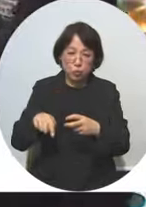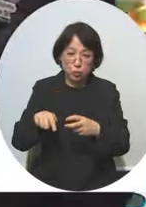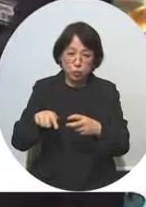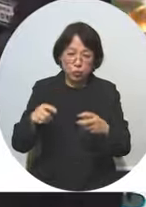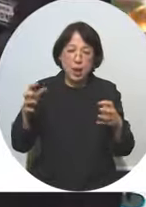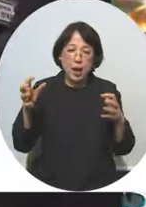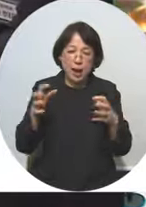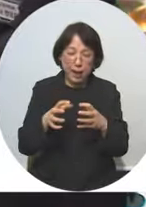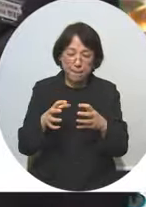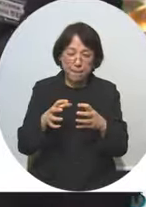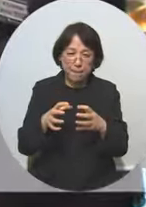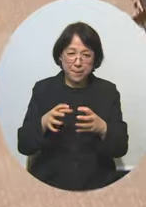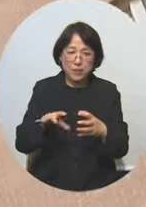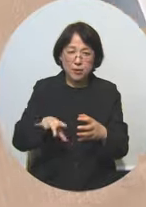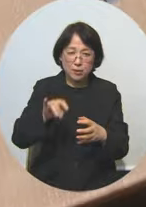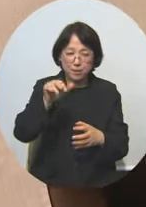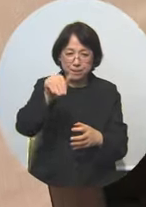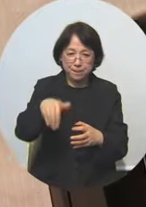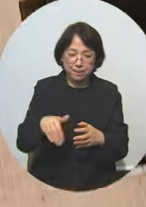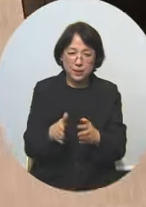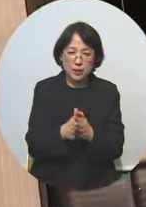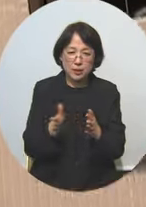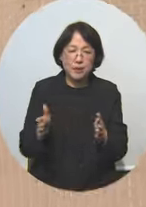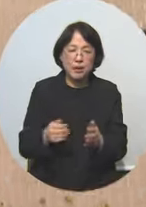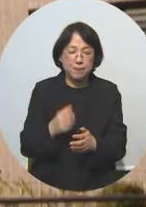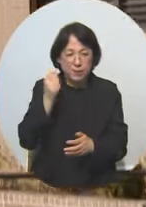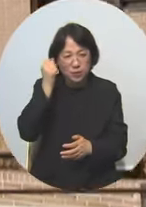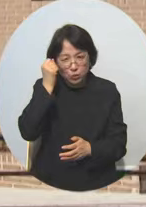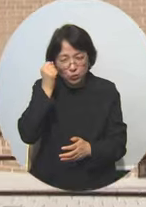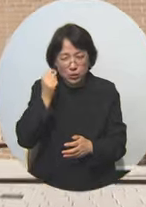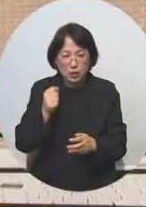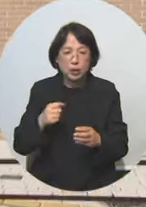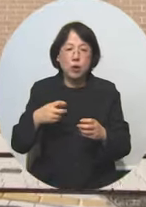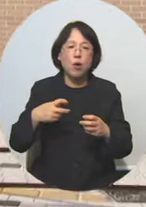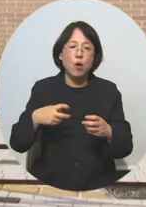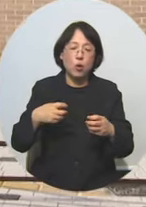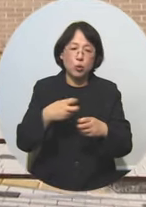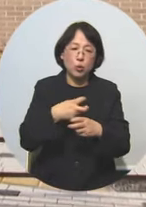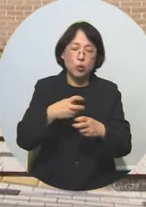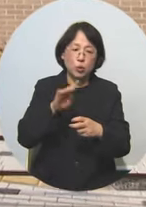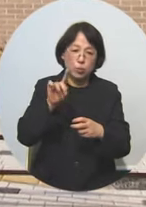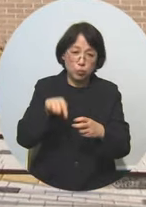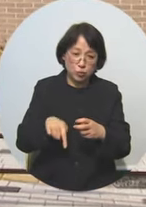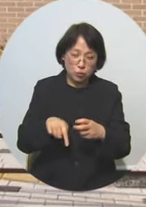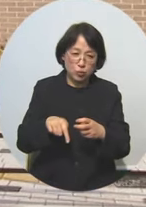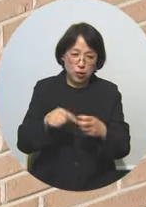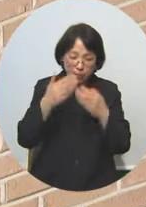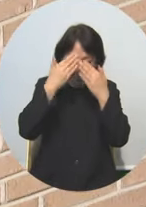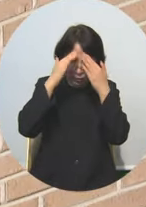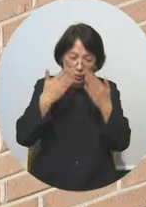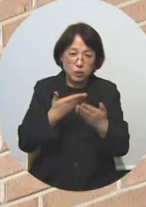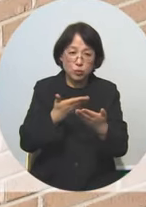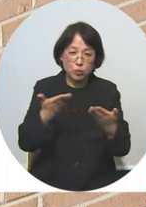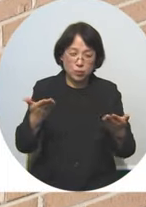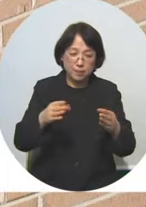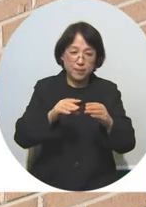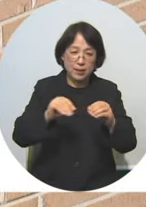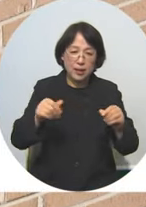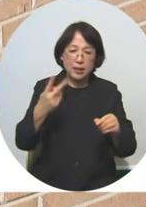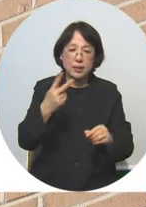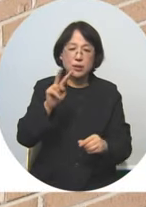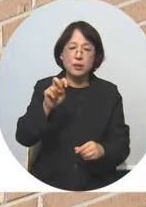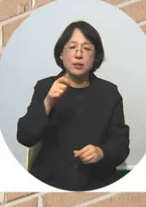연합기숙사의 첫 삽을 떴습니다. 용산 연합기숙사는 국토부가 무상으로 제공한 철도 유휴부지에 2026년